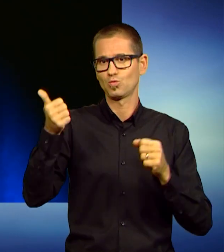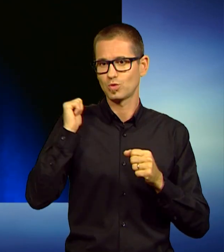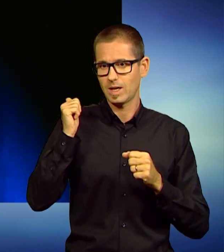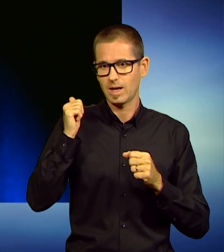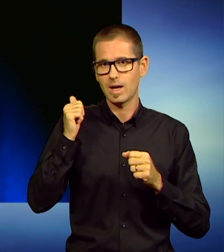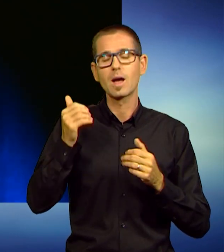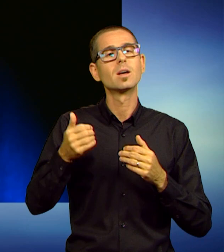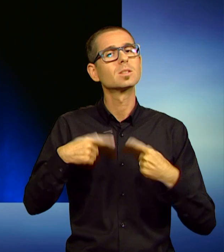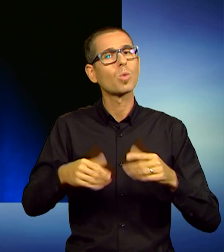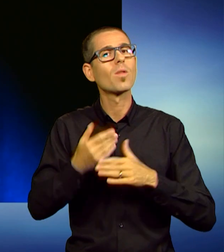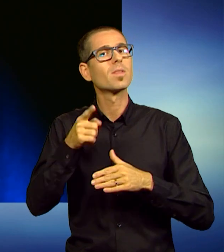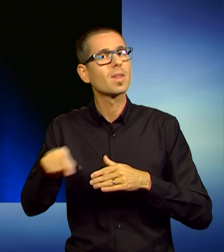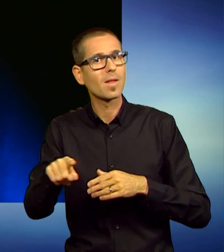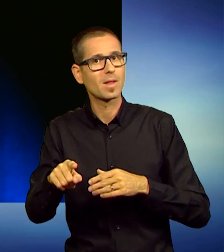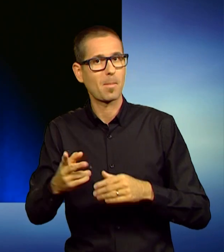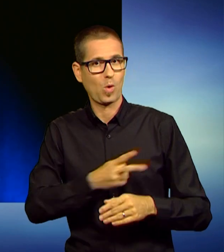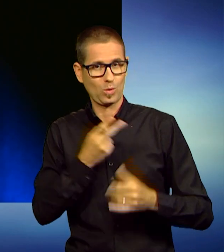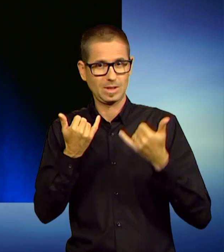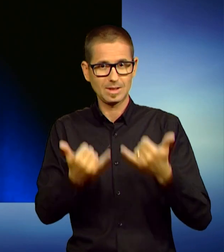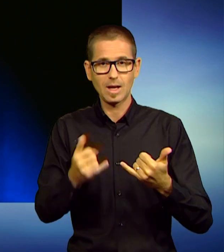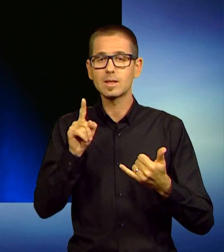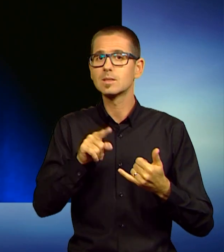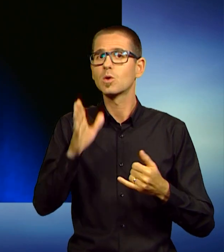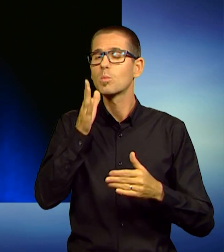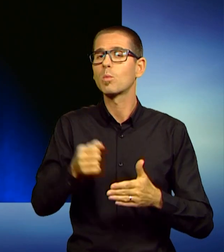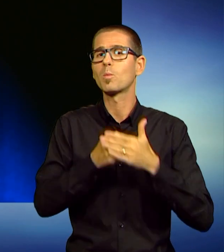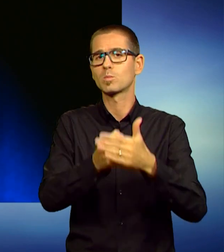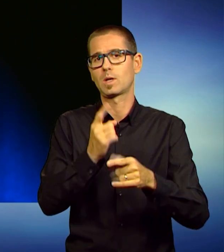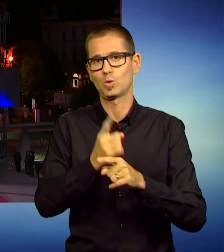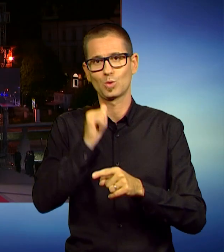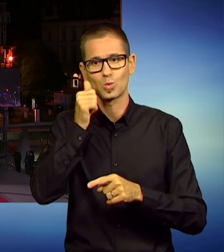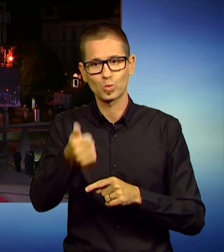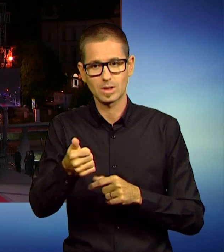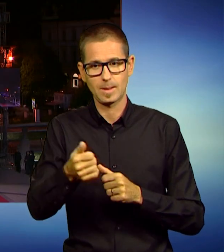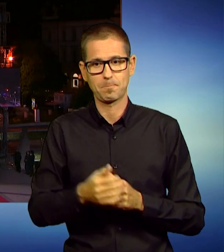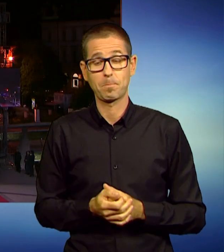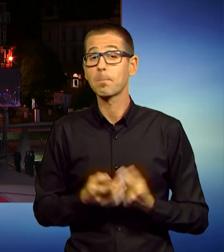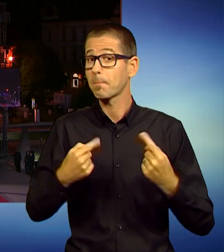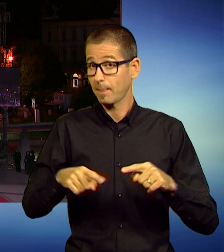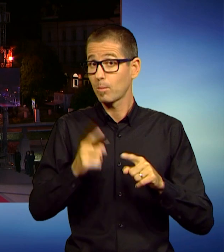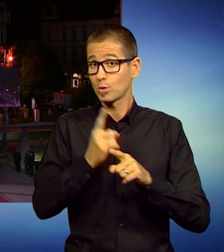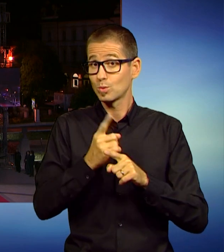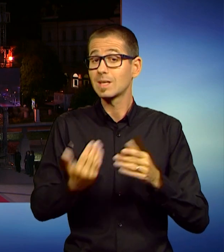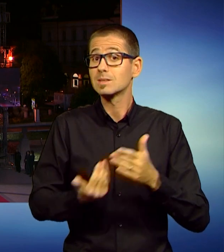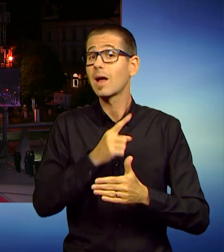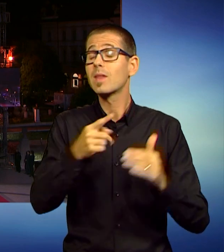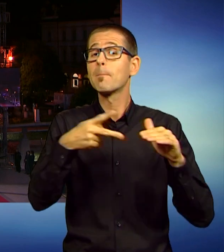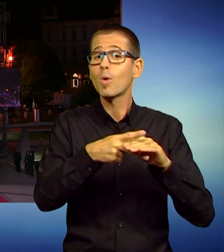smo nanje ponosni danes in jih bomo podprli tudi jutri. In smo tudi za nemoteno